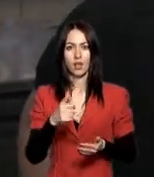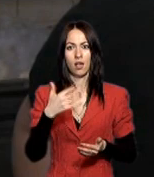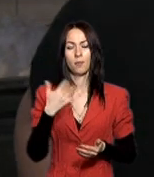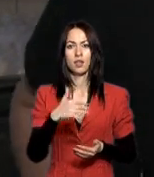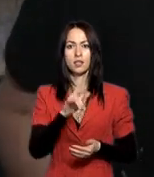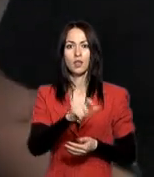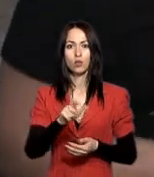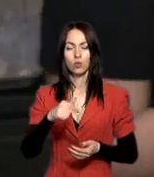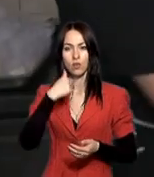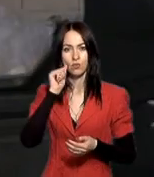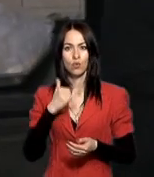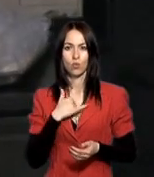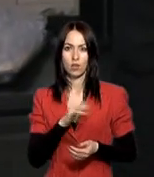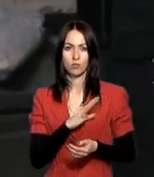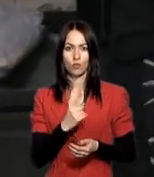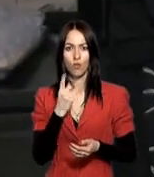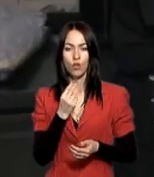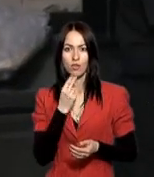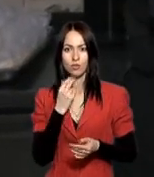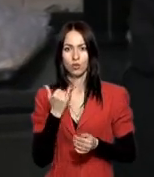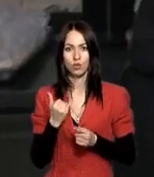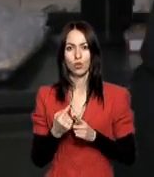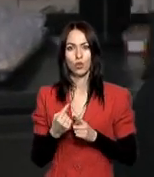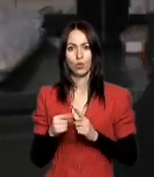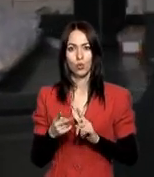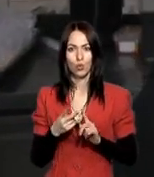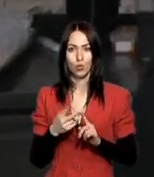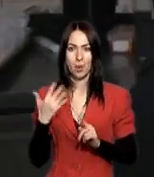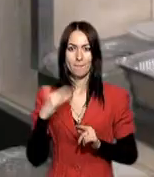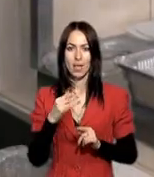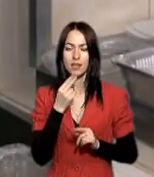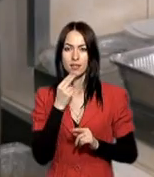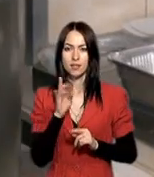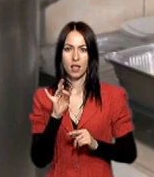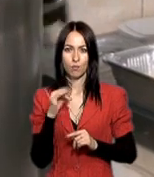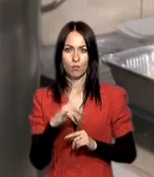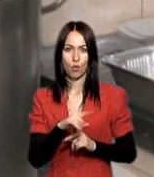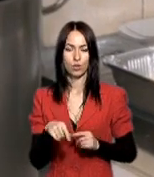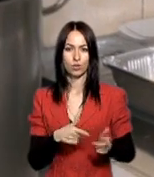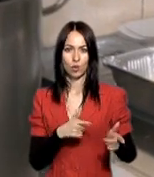Вчора в нас був один раціон, сьогодні другий. 50 порцій готуємо.